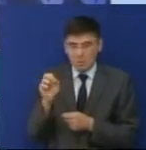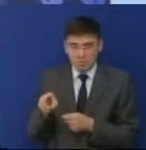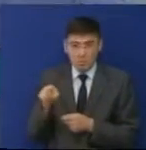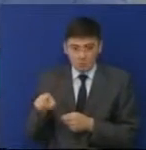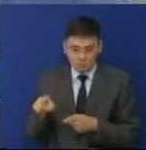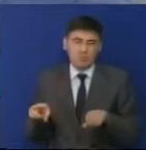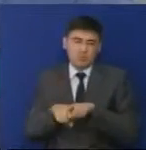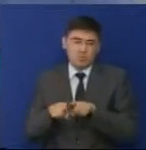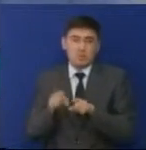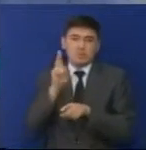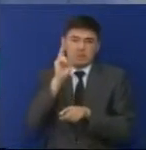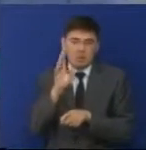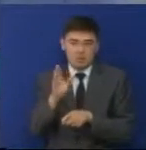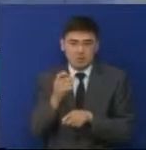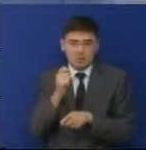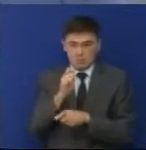алды.